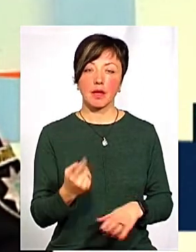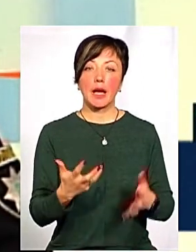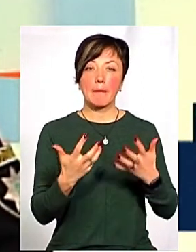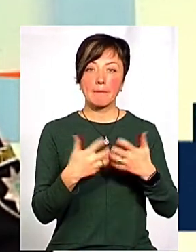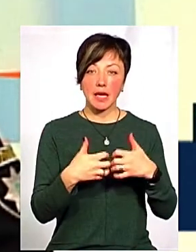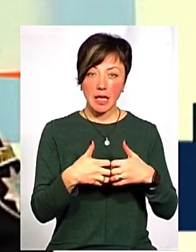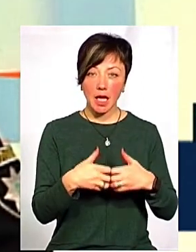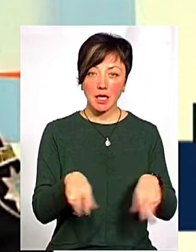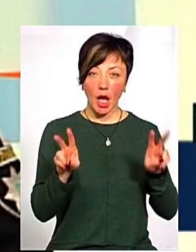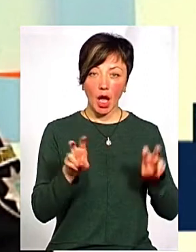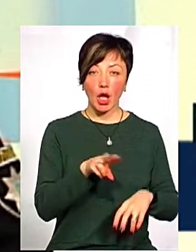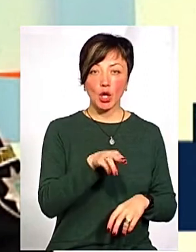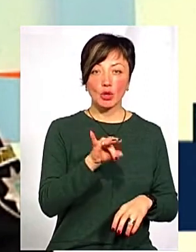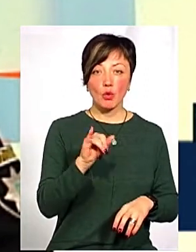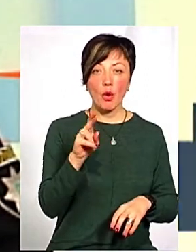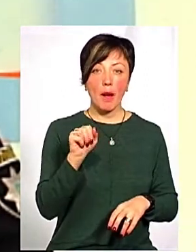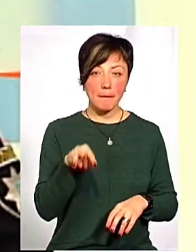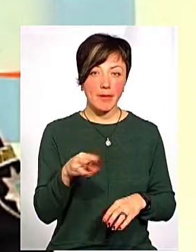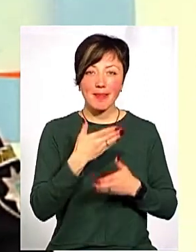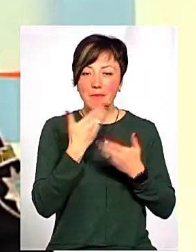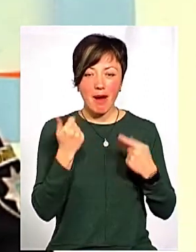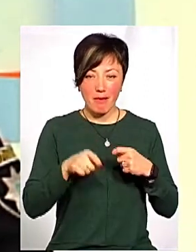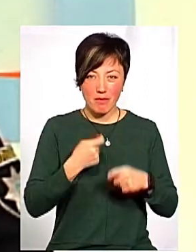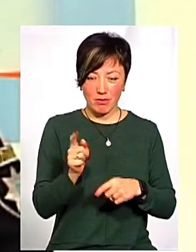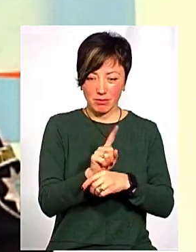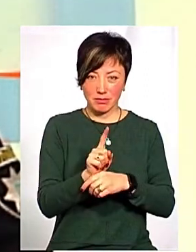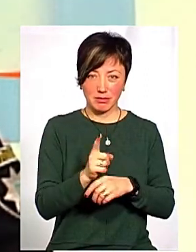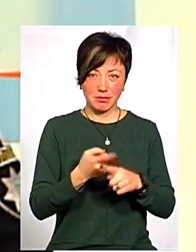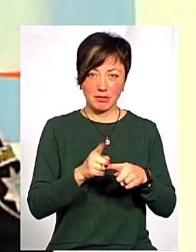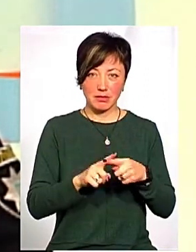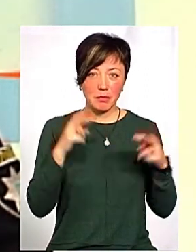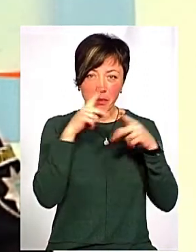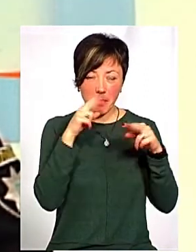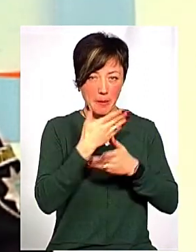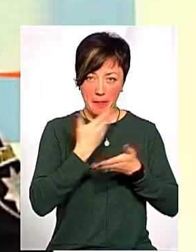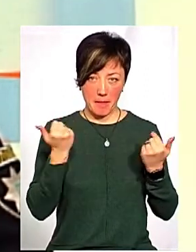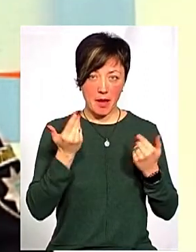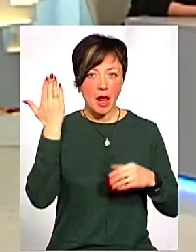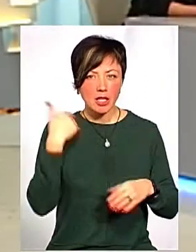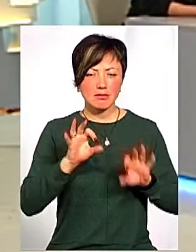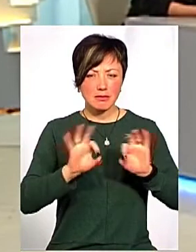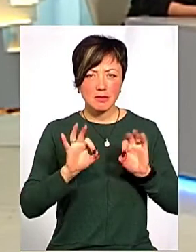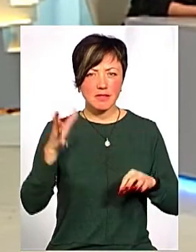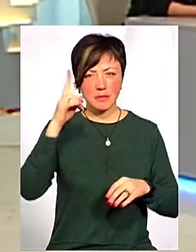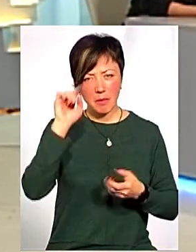Прилад трукам – це той прилад, який не має тої похибки, про яку говорили раніше. Всі